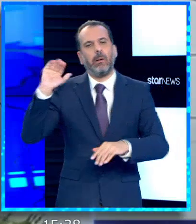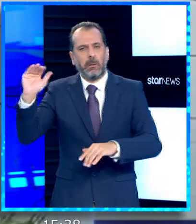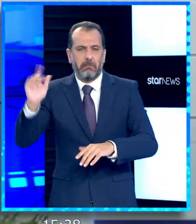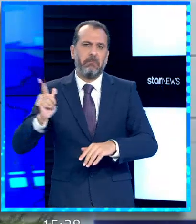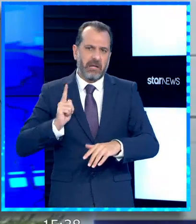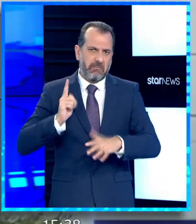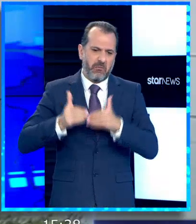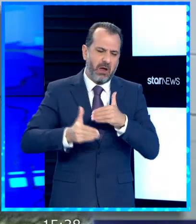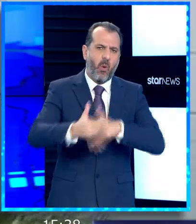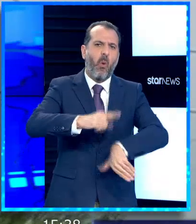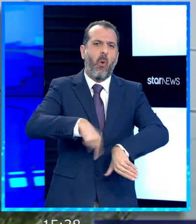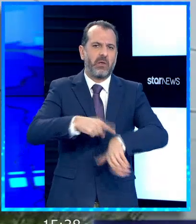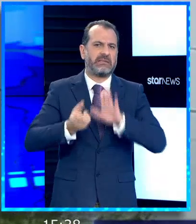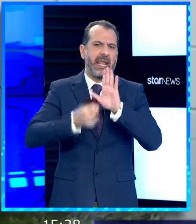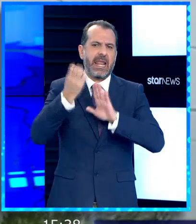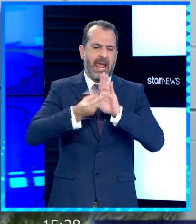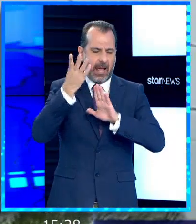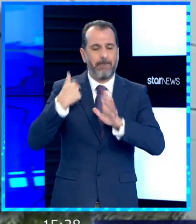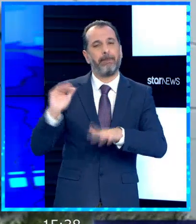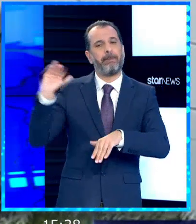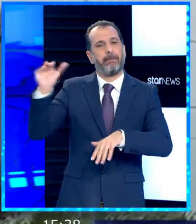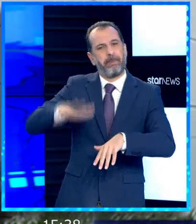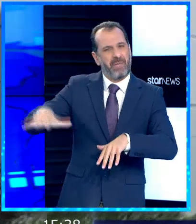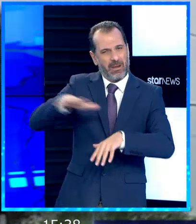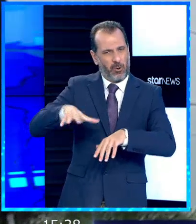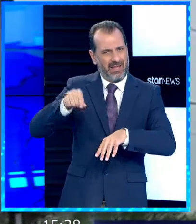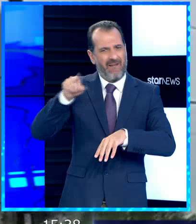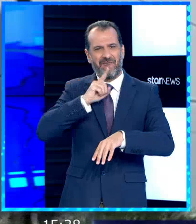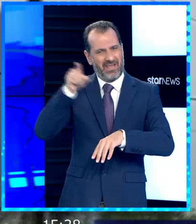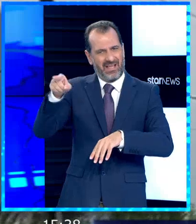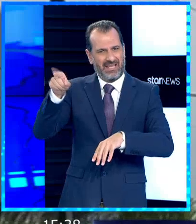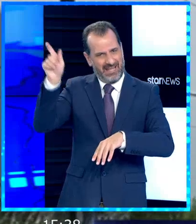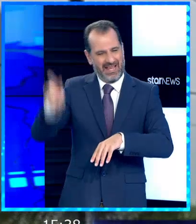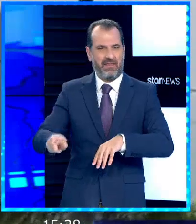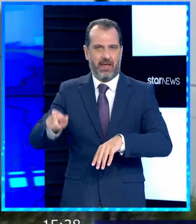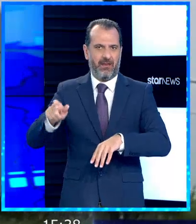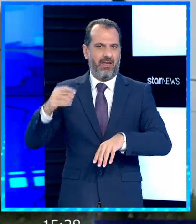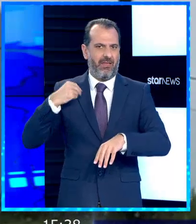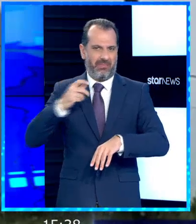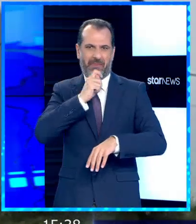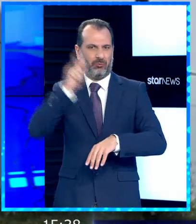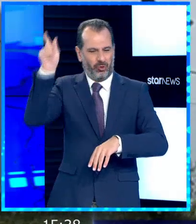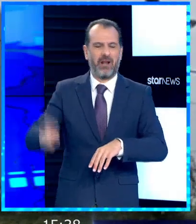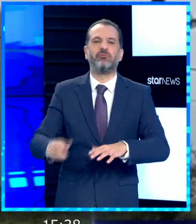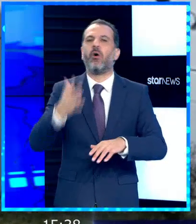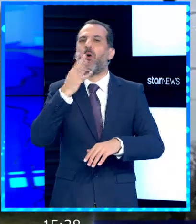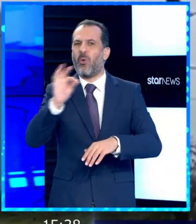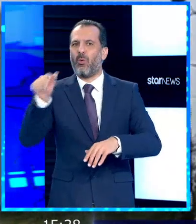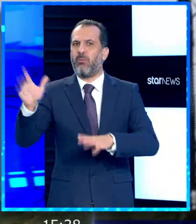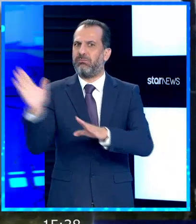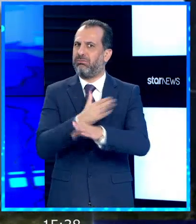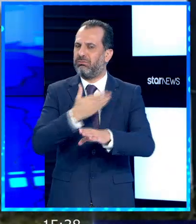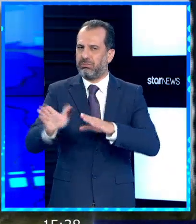εξελίξεις επί του θέματος. Εσύ είσαι στην περιοχή αυτές τις ημέρες. Μια περιοχή που επλήγει από την